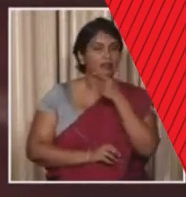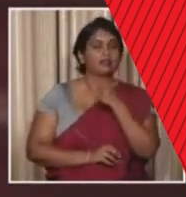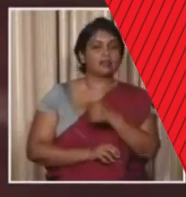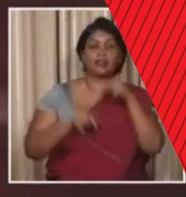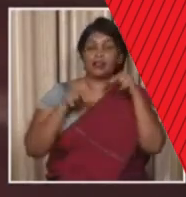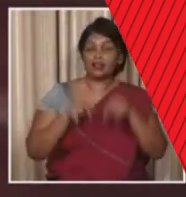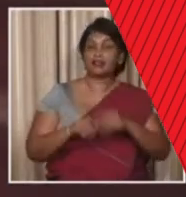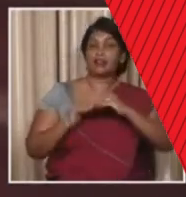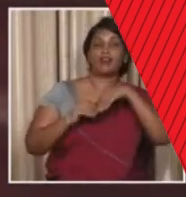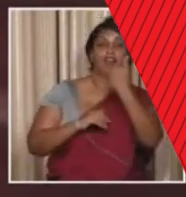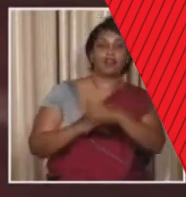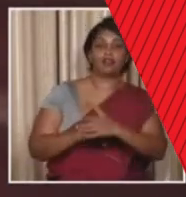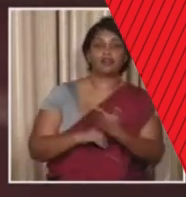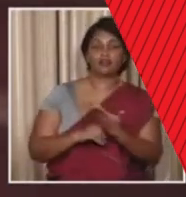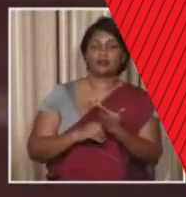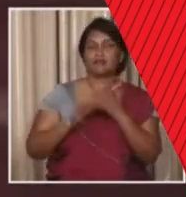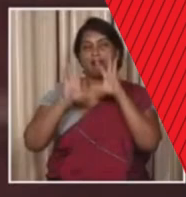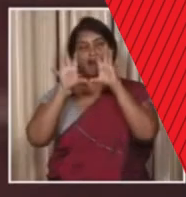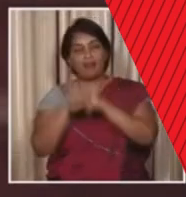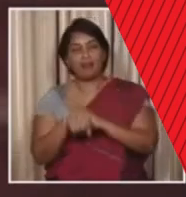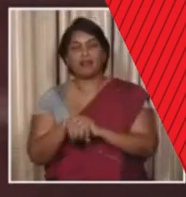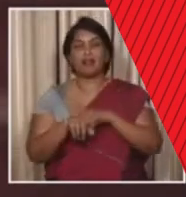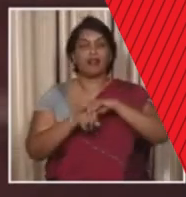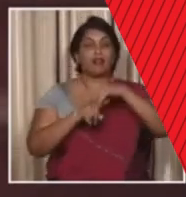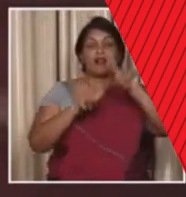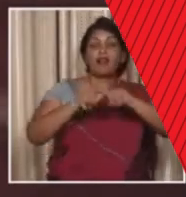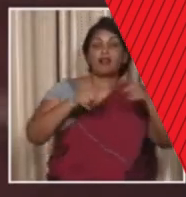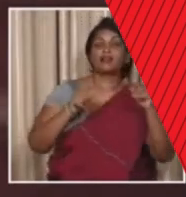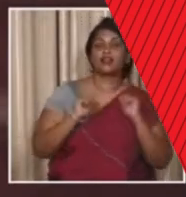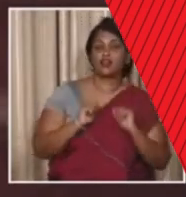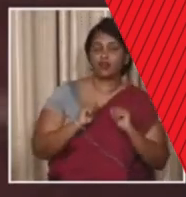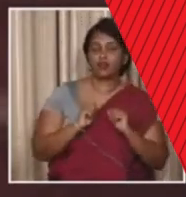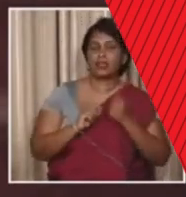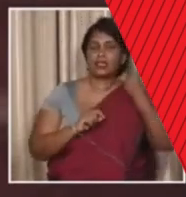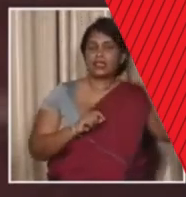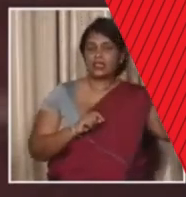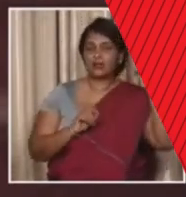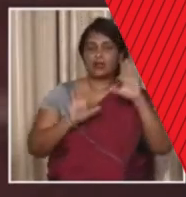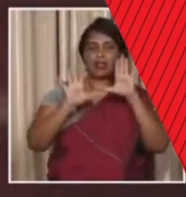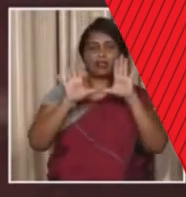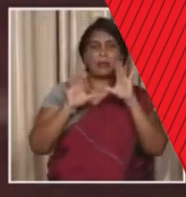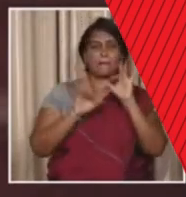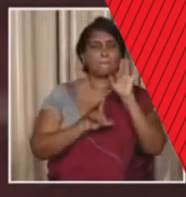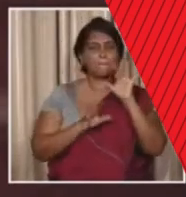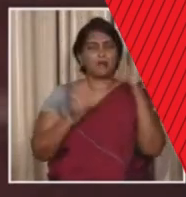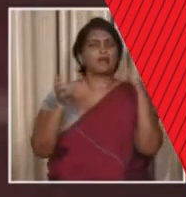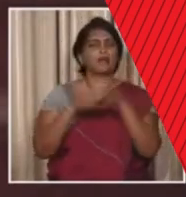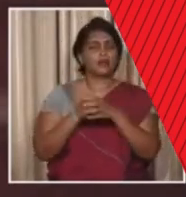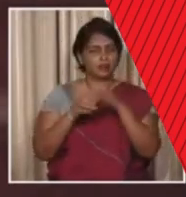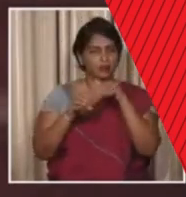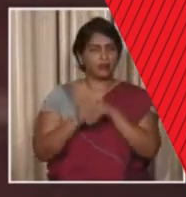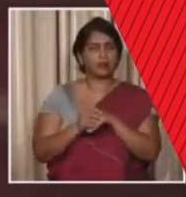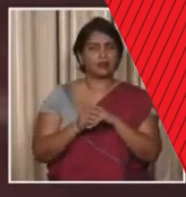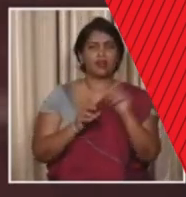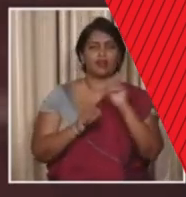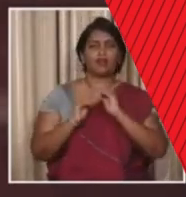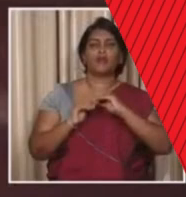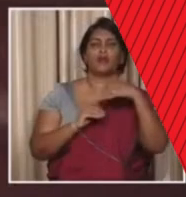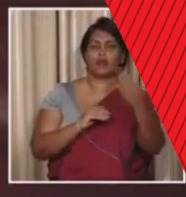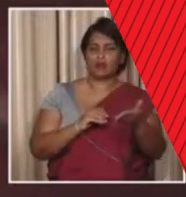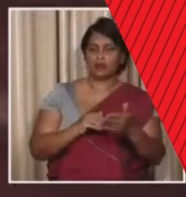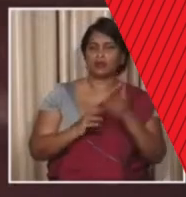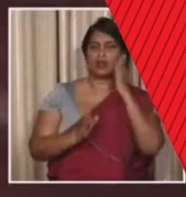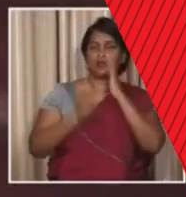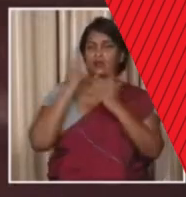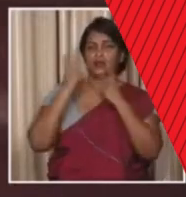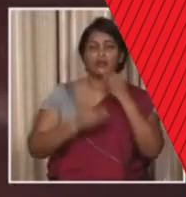අද යහ පැත්තේ ඉඳලා මොකේ හරි එල්ලෙන්න උත්සාහ කරන්නේ. අනිත් කට්ටිය කවුද? අර ඊයේ පෙරේද 10 දෙනෙක් 15 දෙනෙක් ආවා කාර්යාලයේ ඉස්සරහට